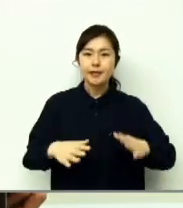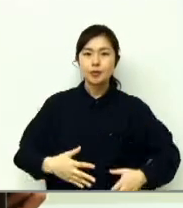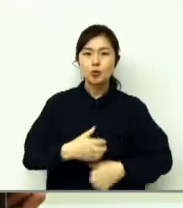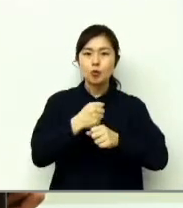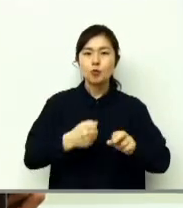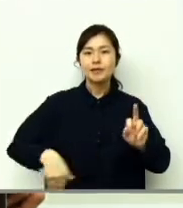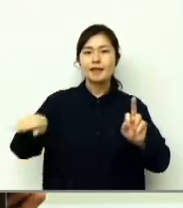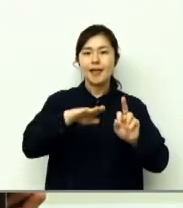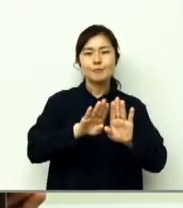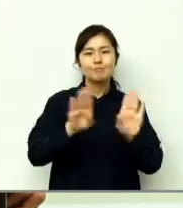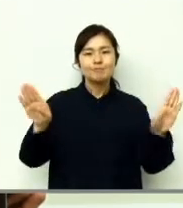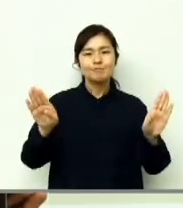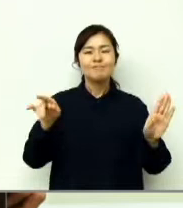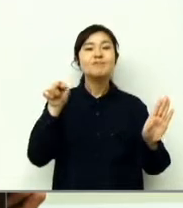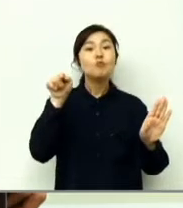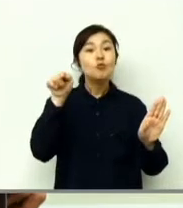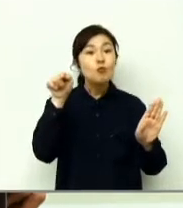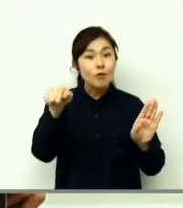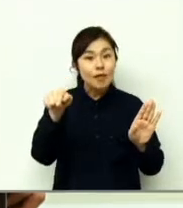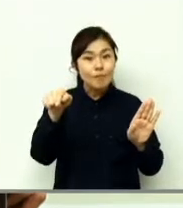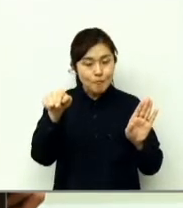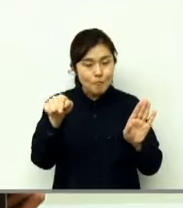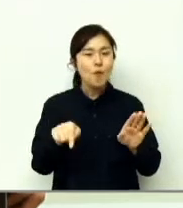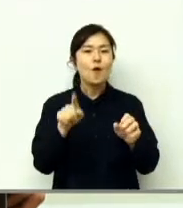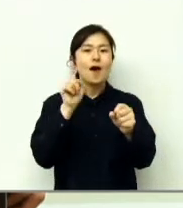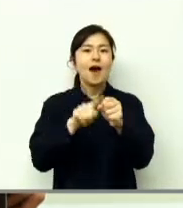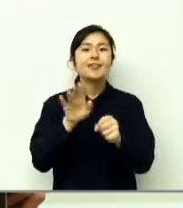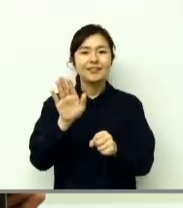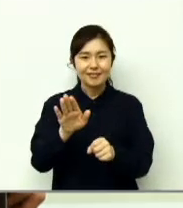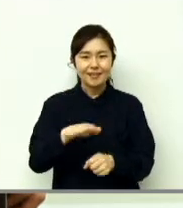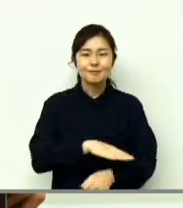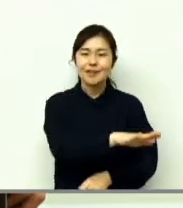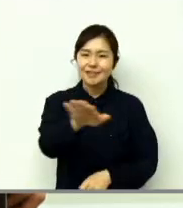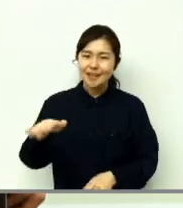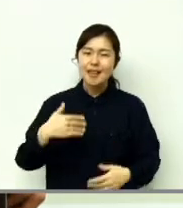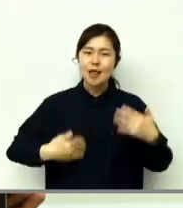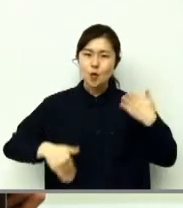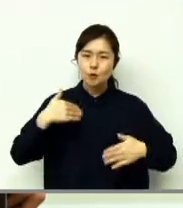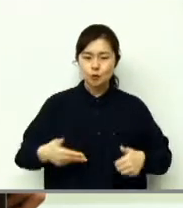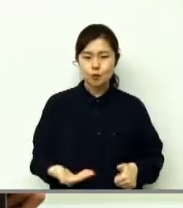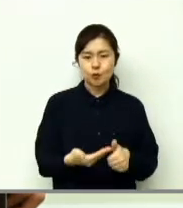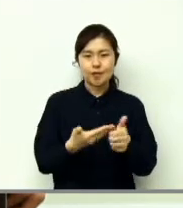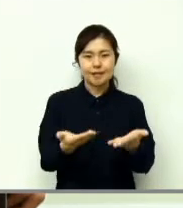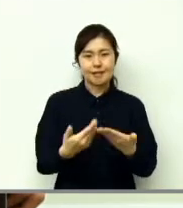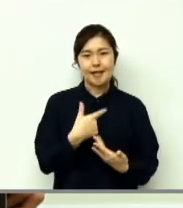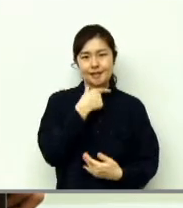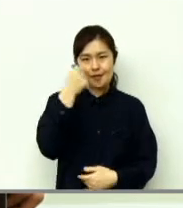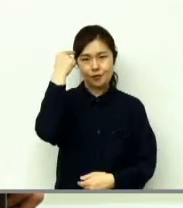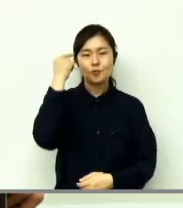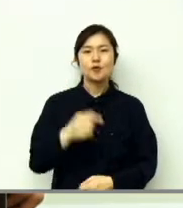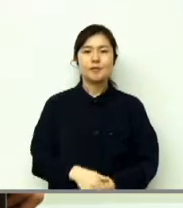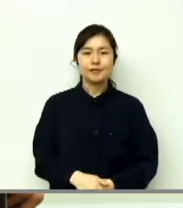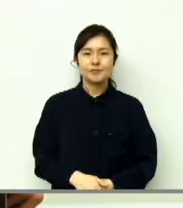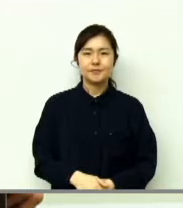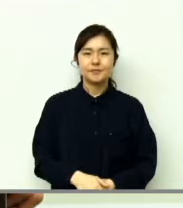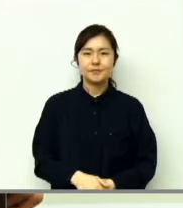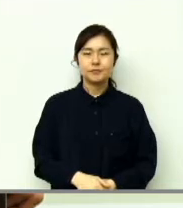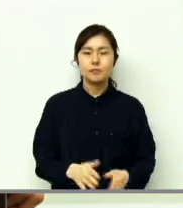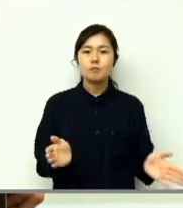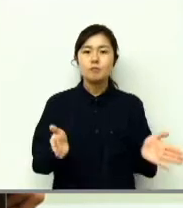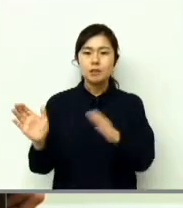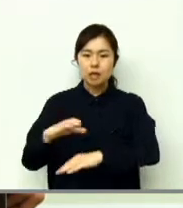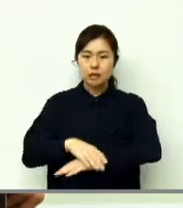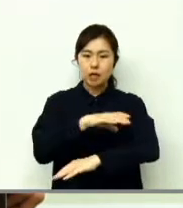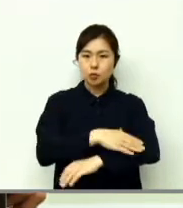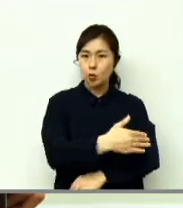埼玉市を目指してまいります。また高品質経営プログラムの方に位置づけられるものとして、特